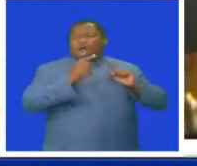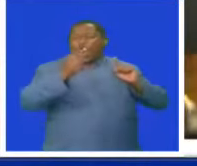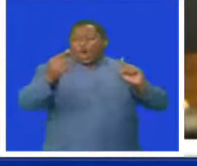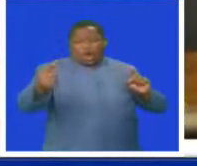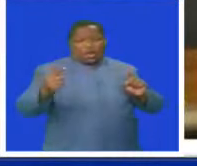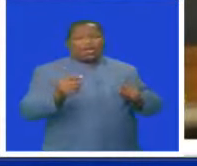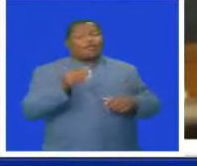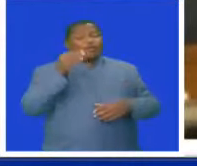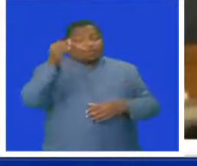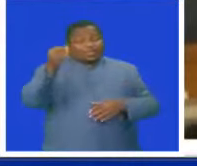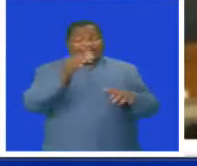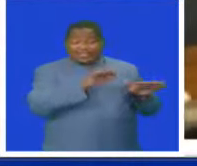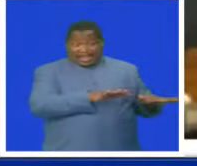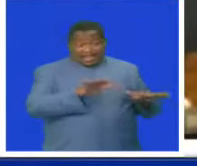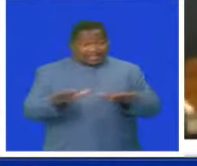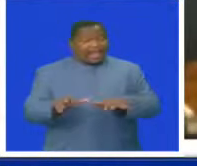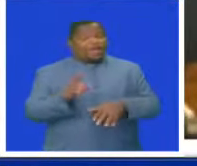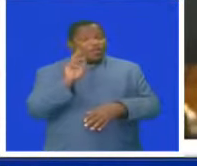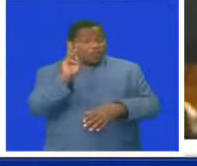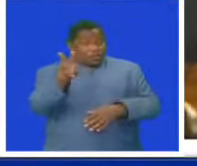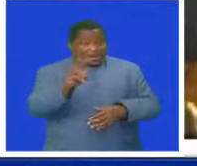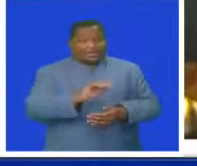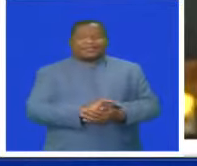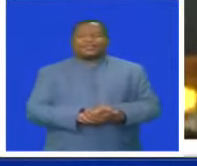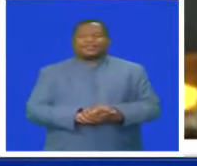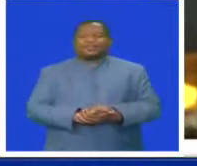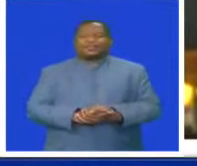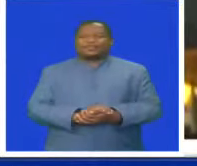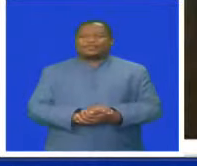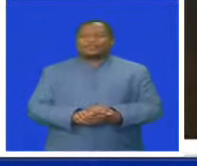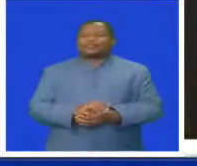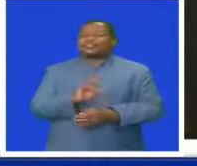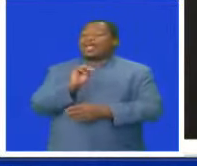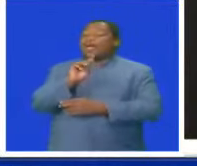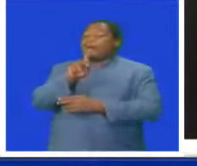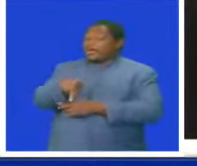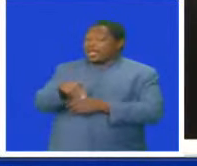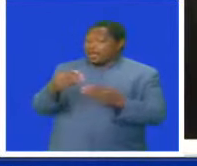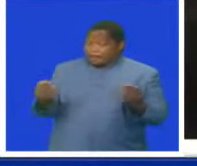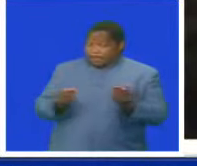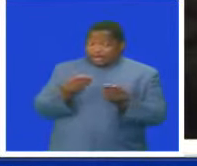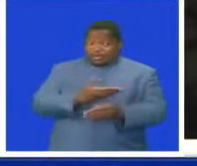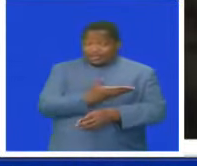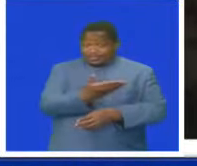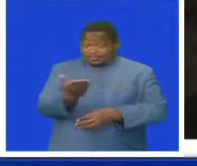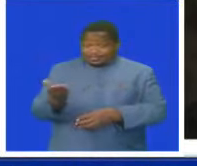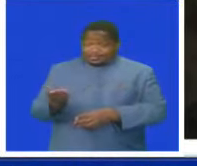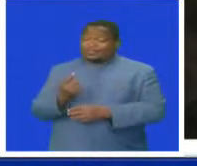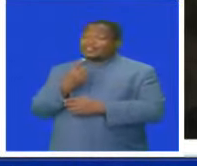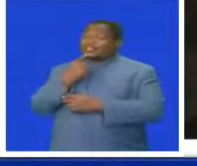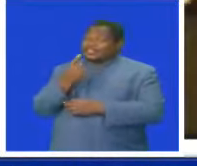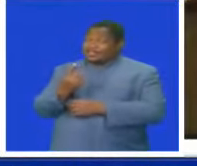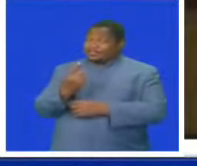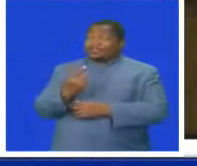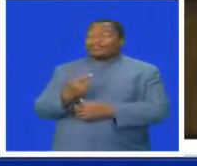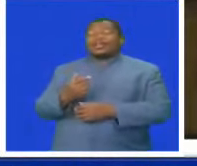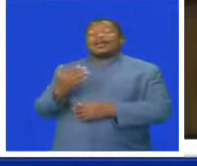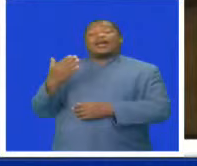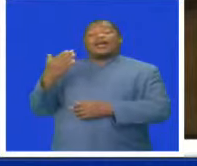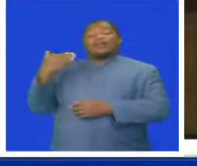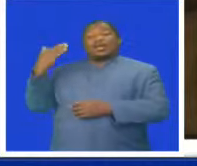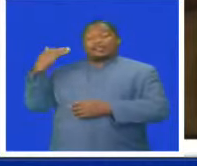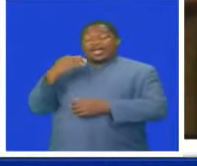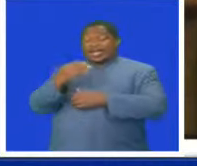mandla. Emalunga ePhalamende avetile ukuthi ngeminyaka wa 2018 live lengeta tinkundla letine